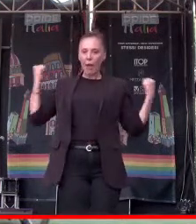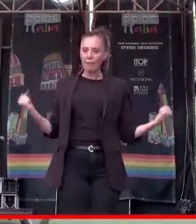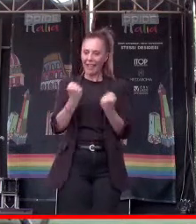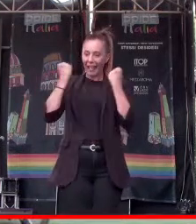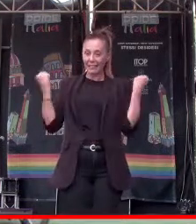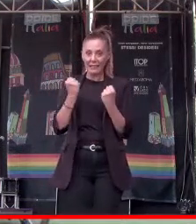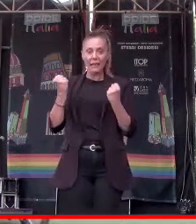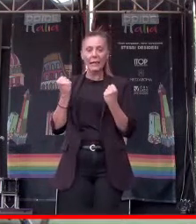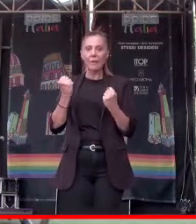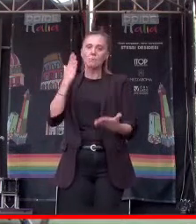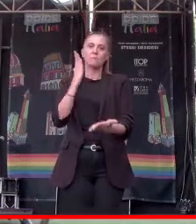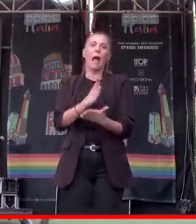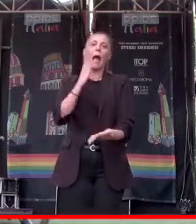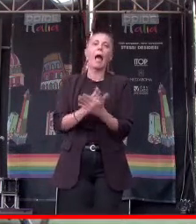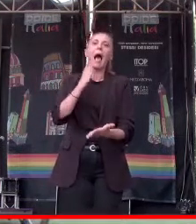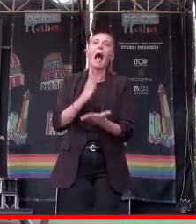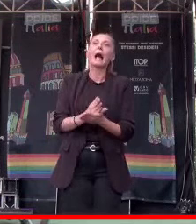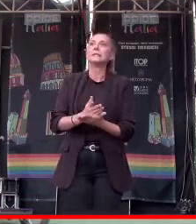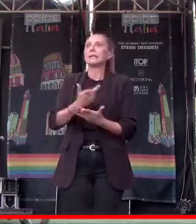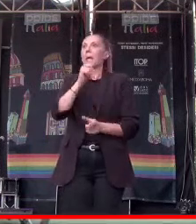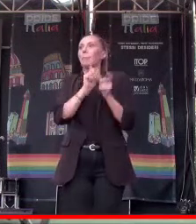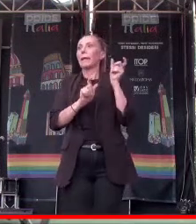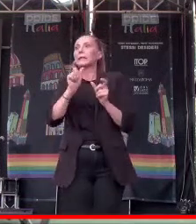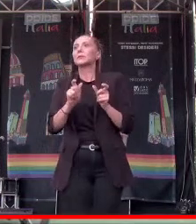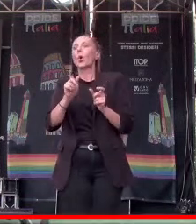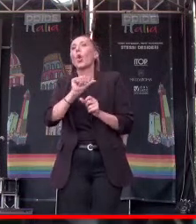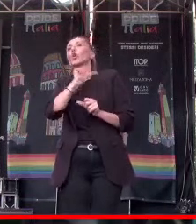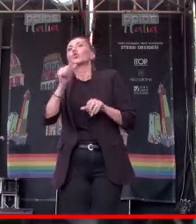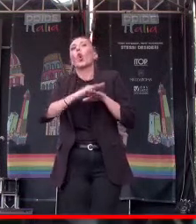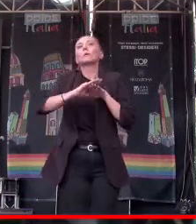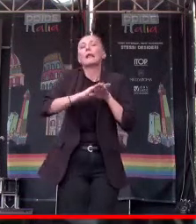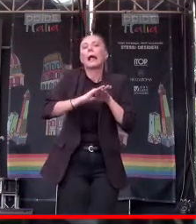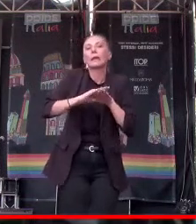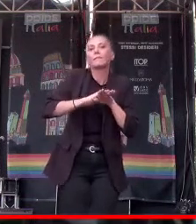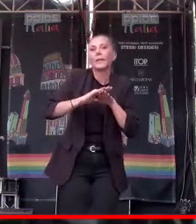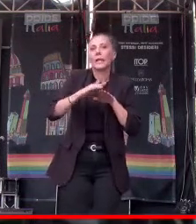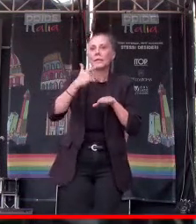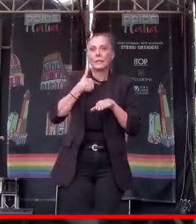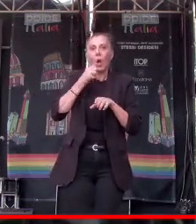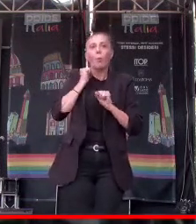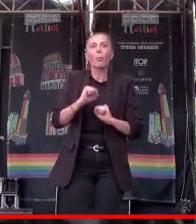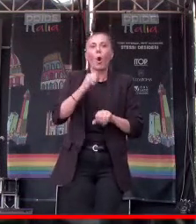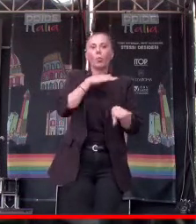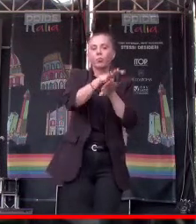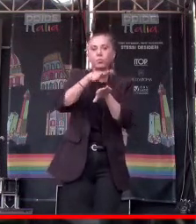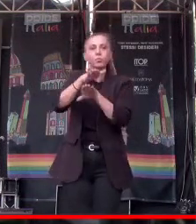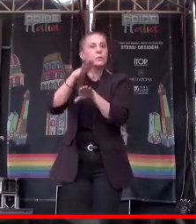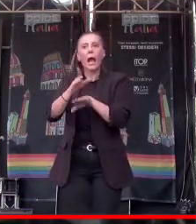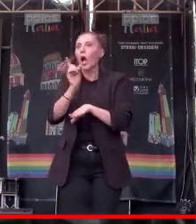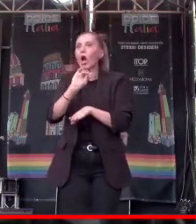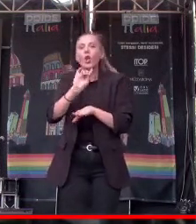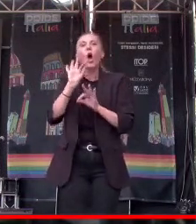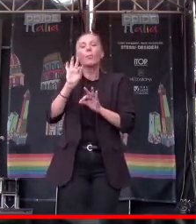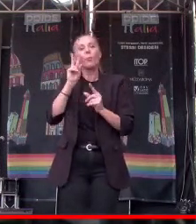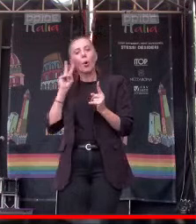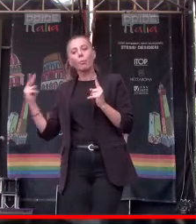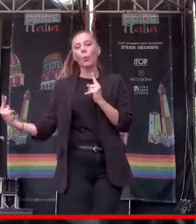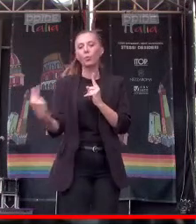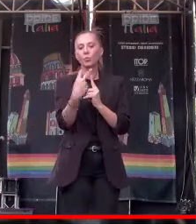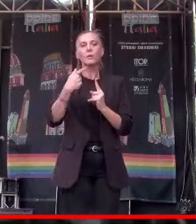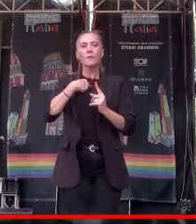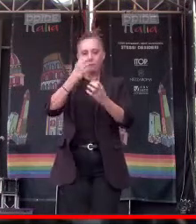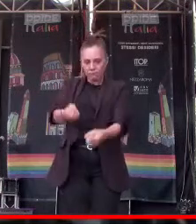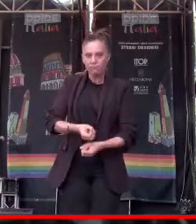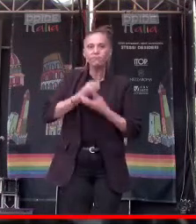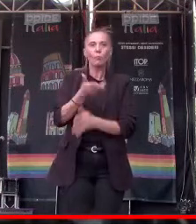che recepiscono soltanto dei servizi, ma persone che invece vogliono esprimere soggettivamente il proprio punto di vista. Ripeto,